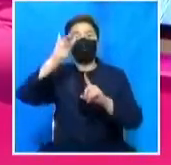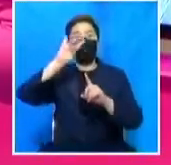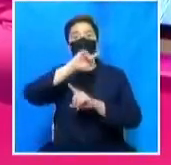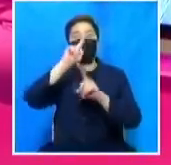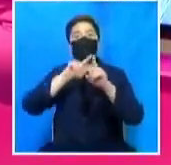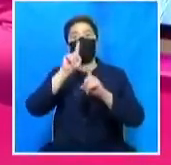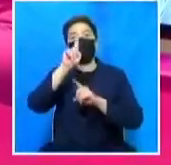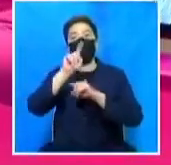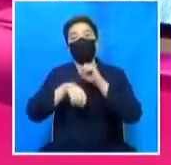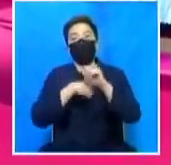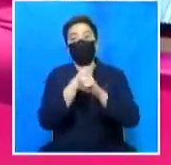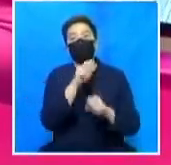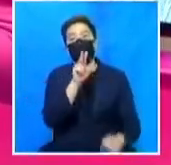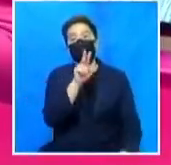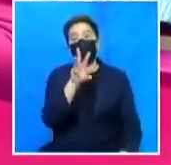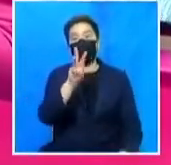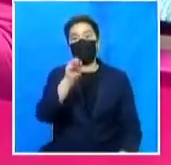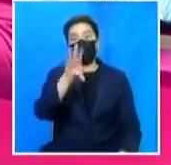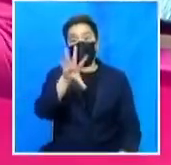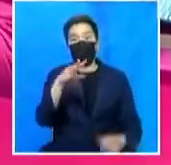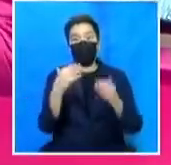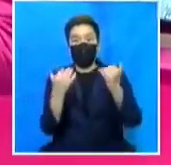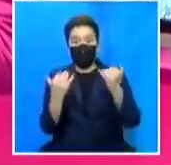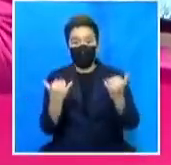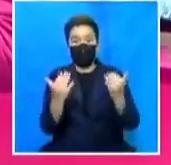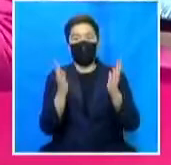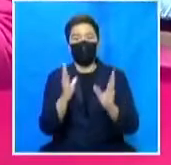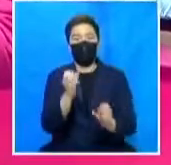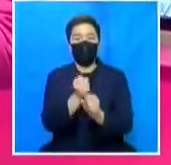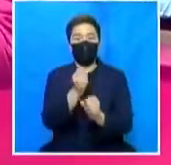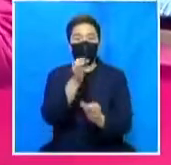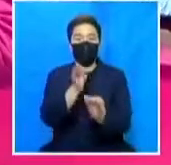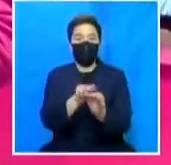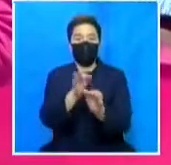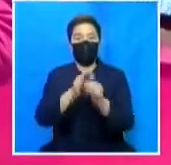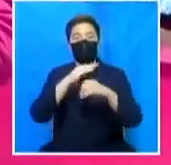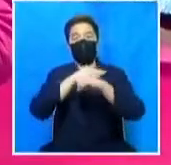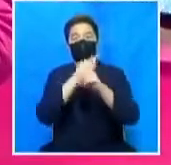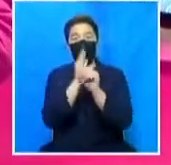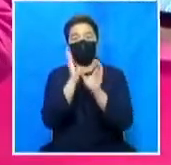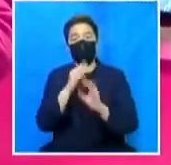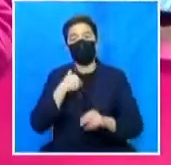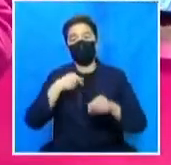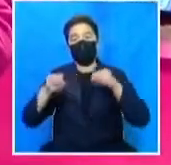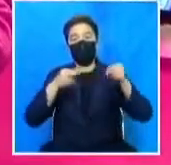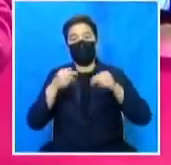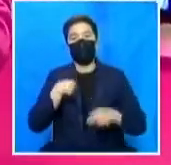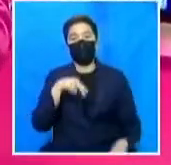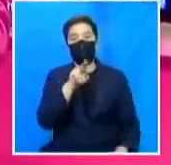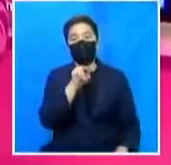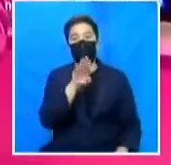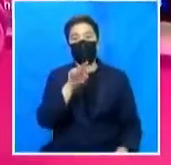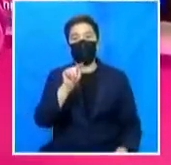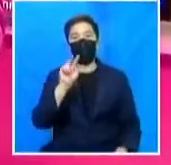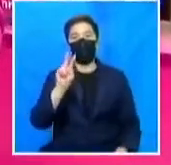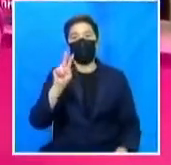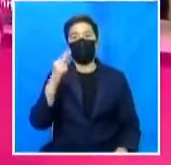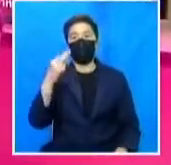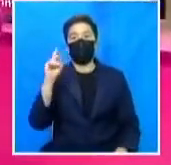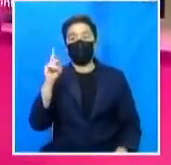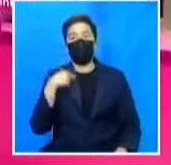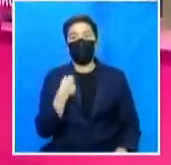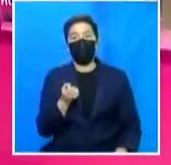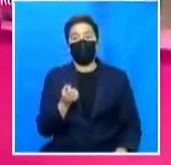ม2565ค่ะสำหรับวันนี้เจ้าหน้าที่จากธนาคารออมสินทีมงานถ่ายทอดสด NBT2HD